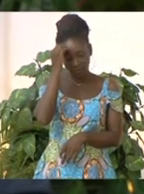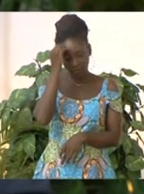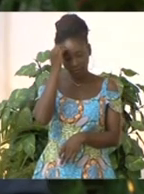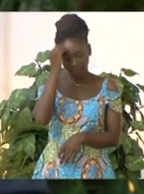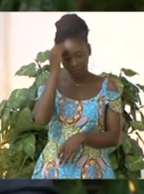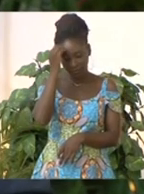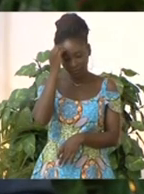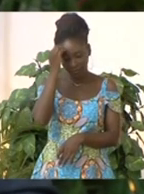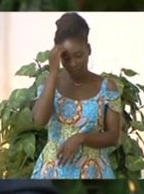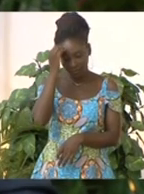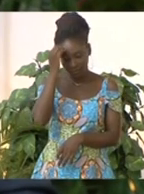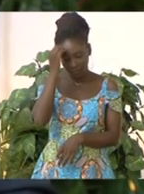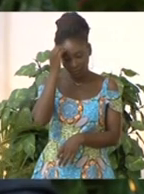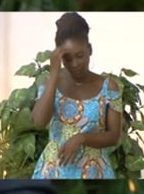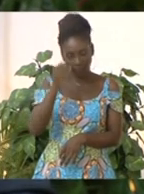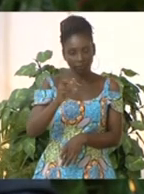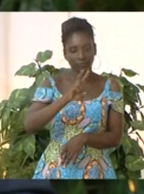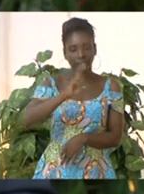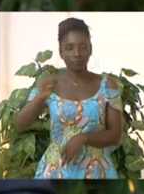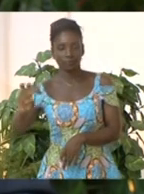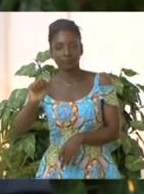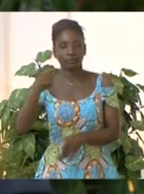Alassane Ouattara, 210